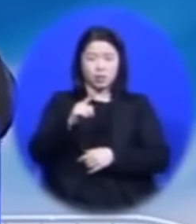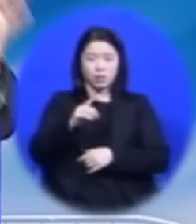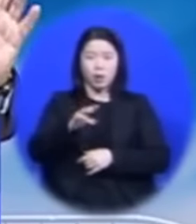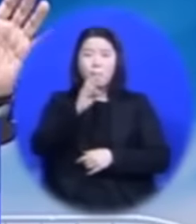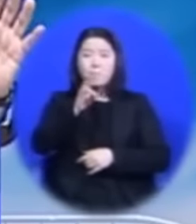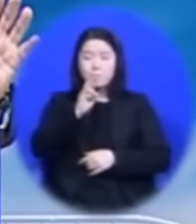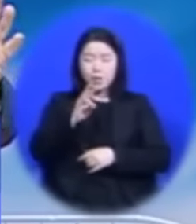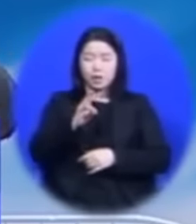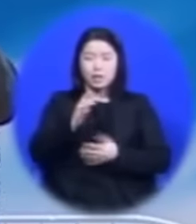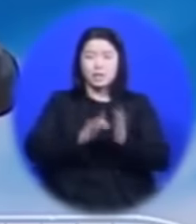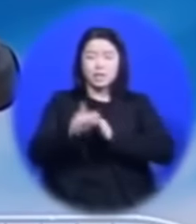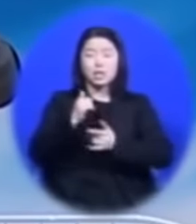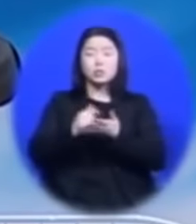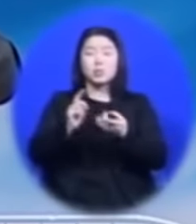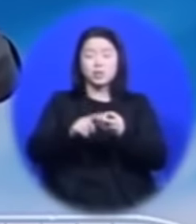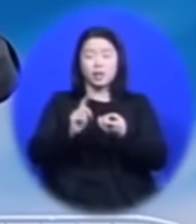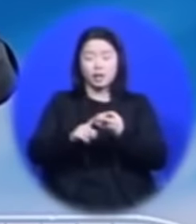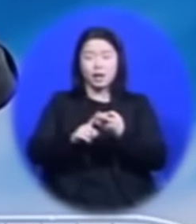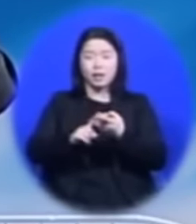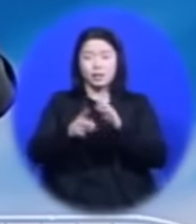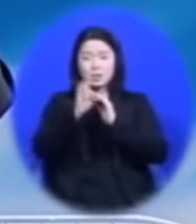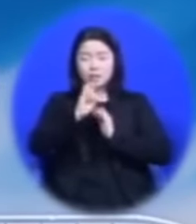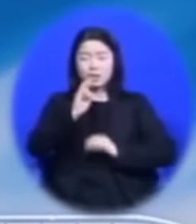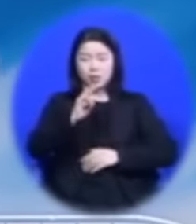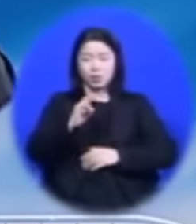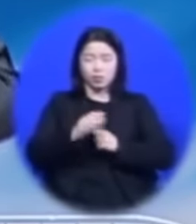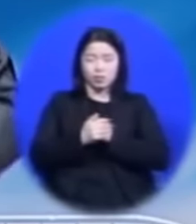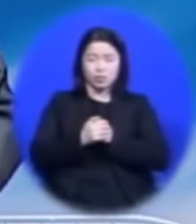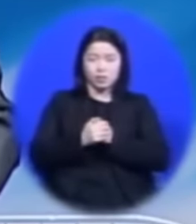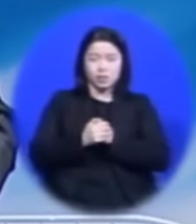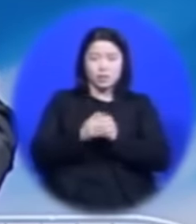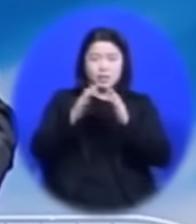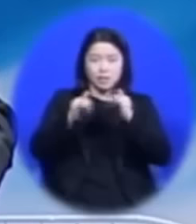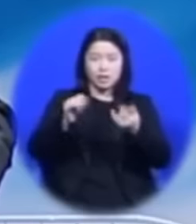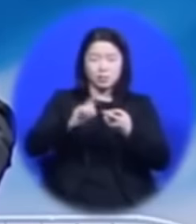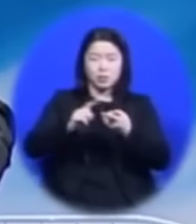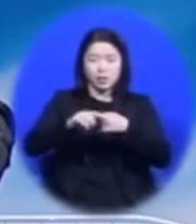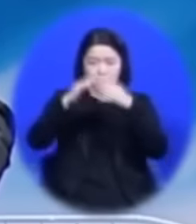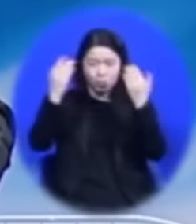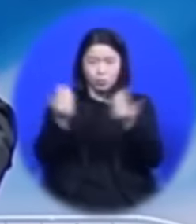예수님은 어떤 분이신가? 이제 사람의 마음과 생각을 다 드러내는 분이라는.